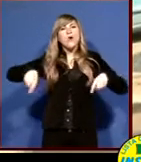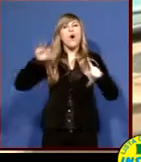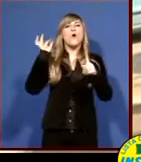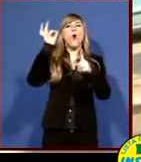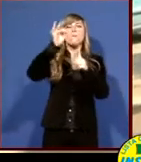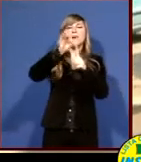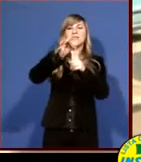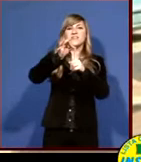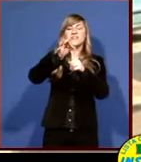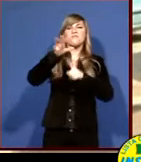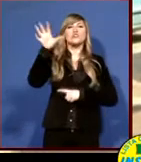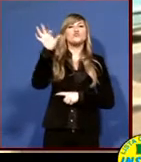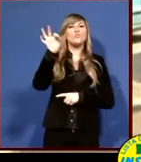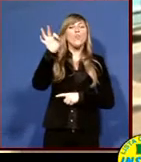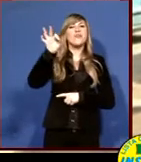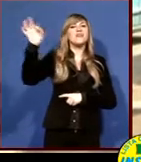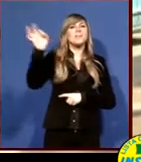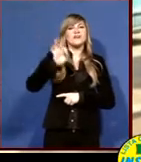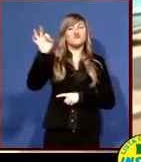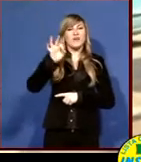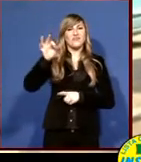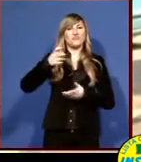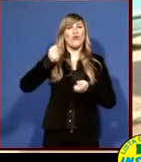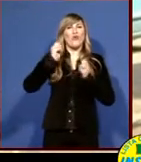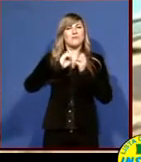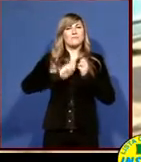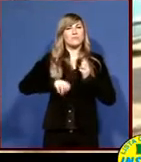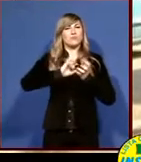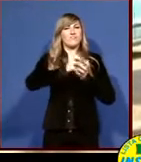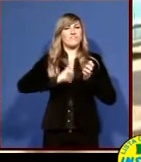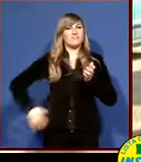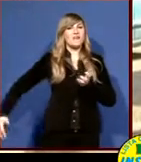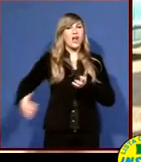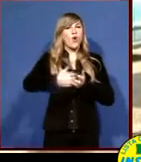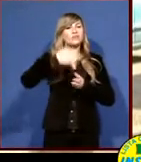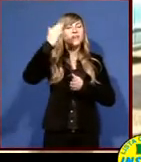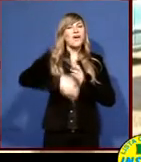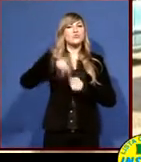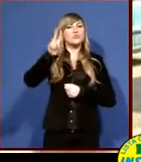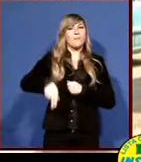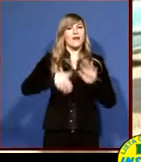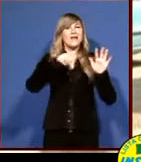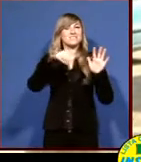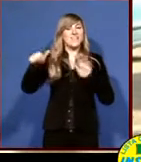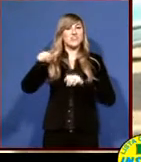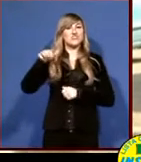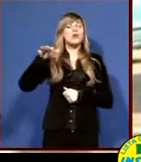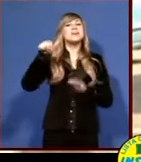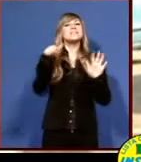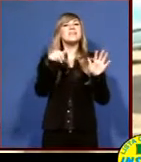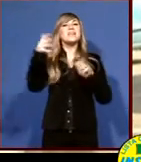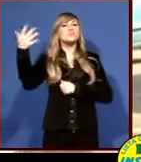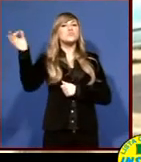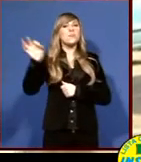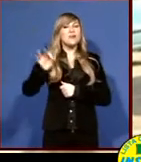il 50% di raccolta differenziata entro il 2016 e il 65% entro il 2017,